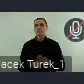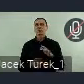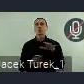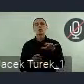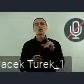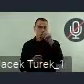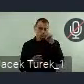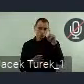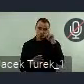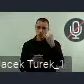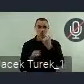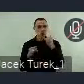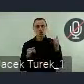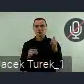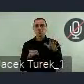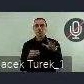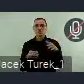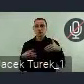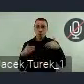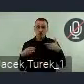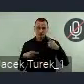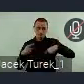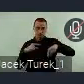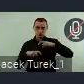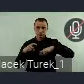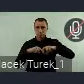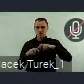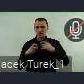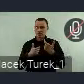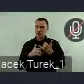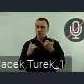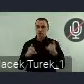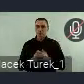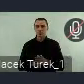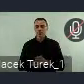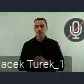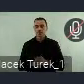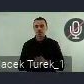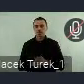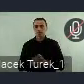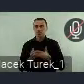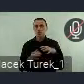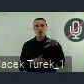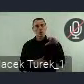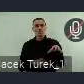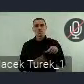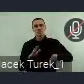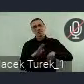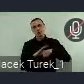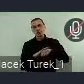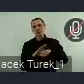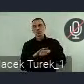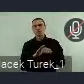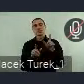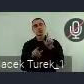dyscypliny To jest zupełnie inna sprawa Jak będziecie robić sekcję piłki nożnej na przykład dla